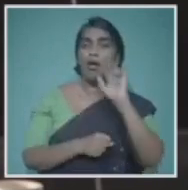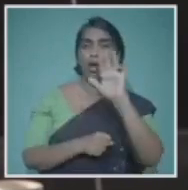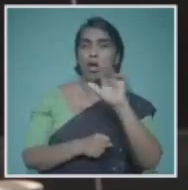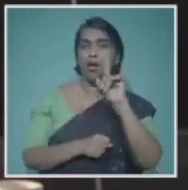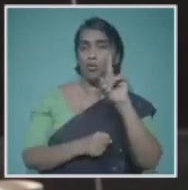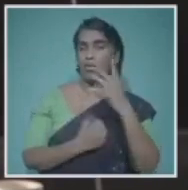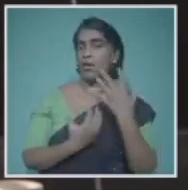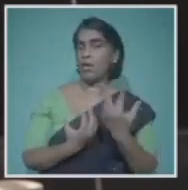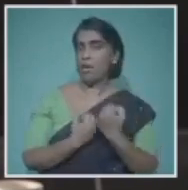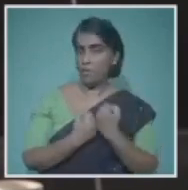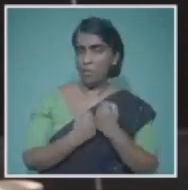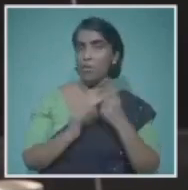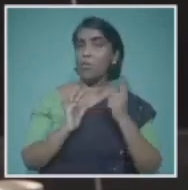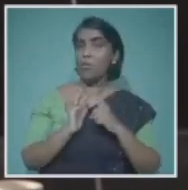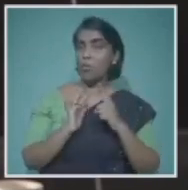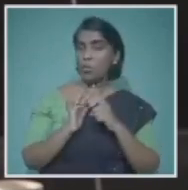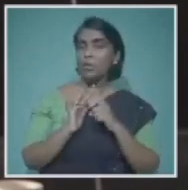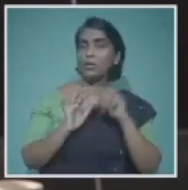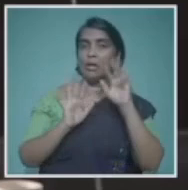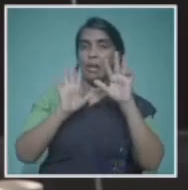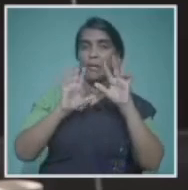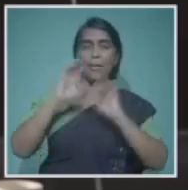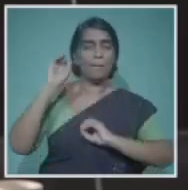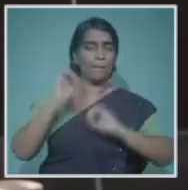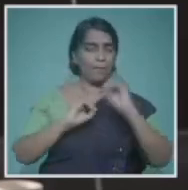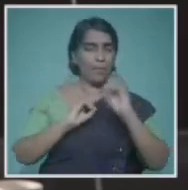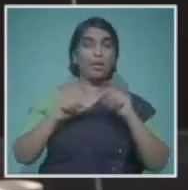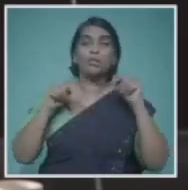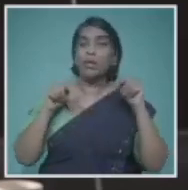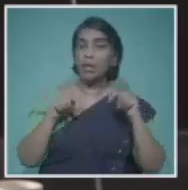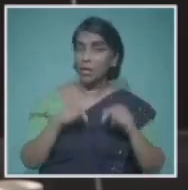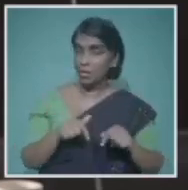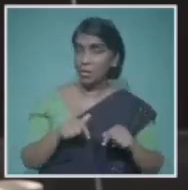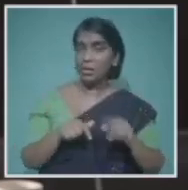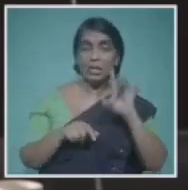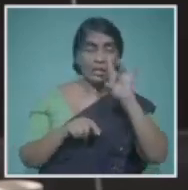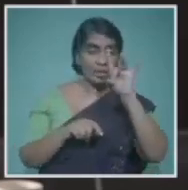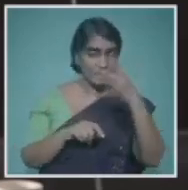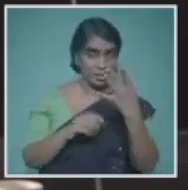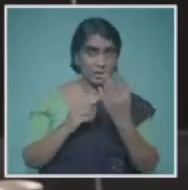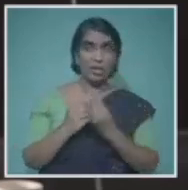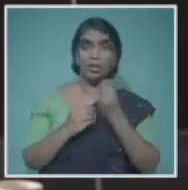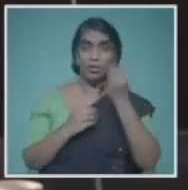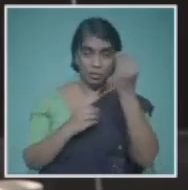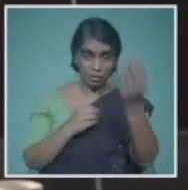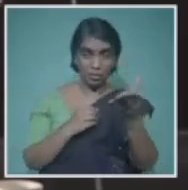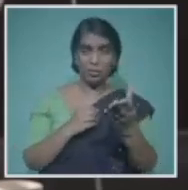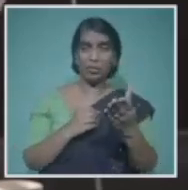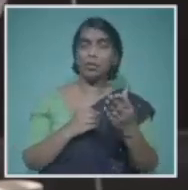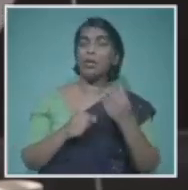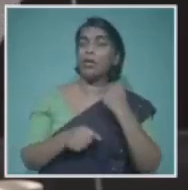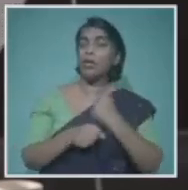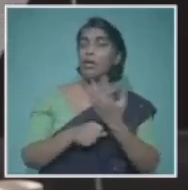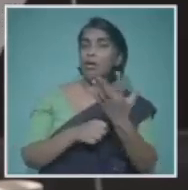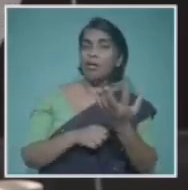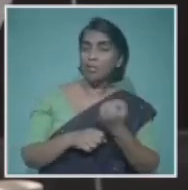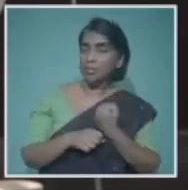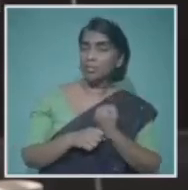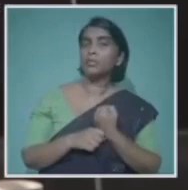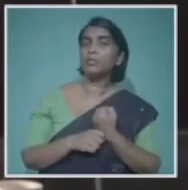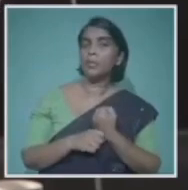ලැබෙනවා. මොකද පොලිය තිබ්බේ 109ට. අද 100ක් නිකුත් කරා නම්